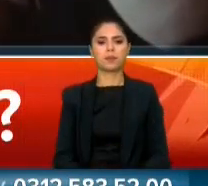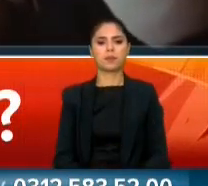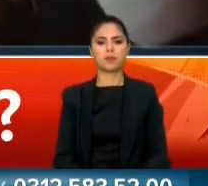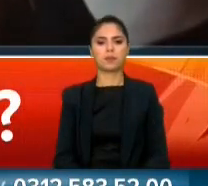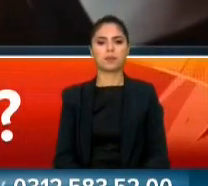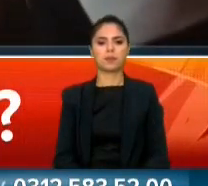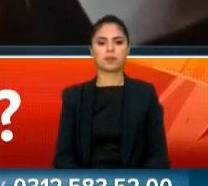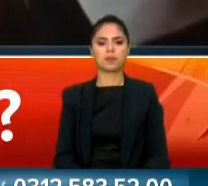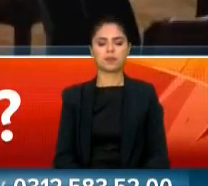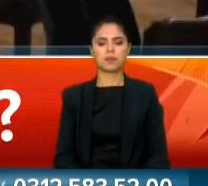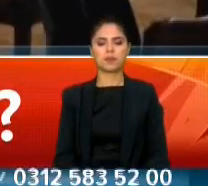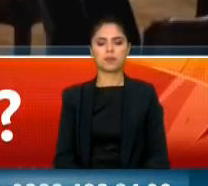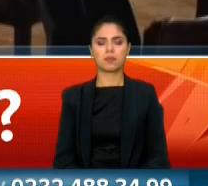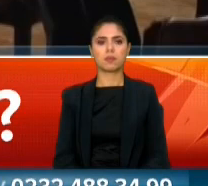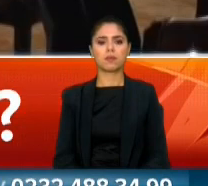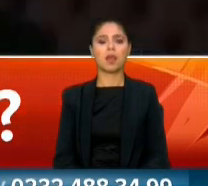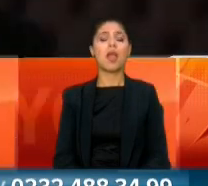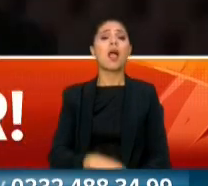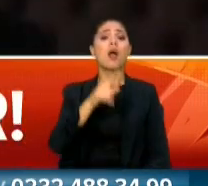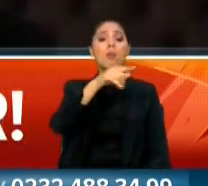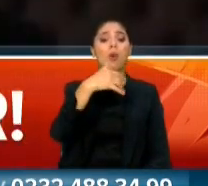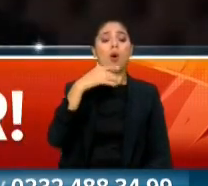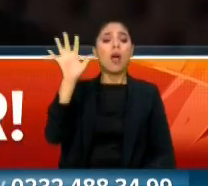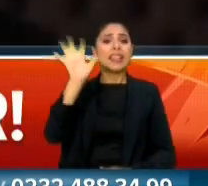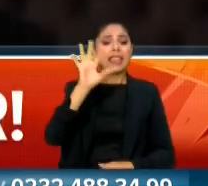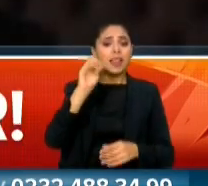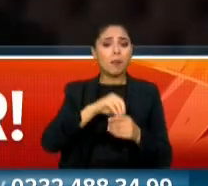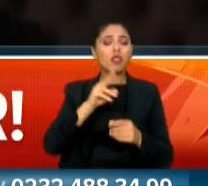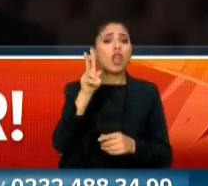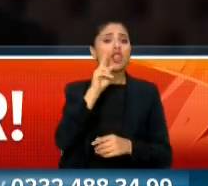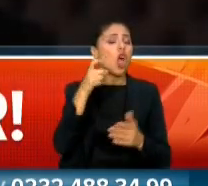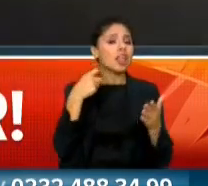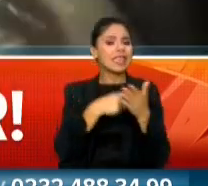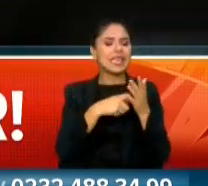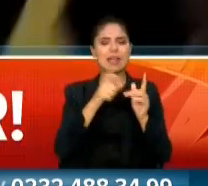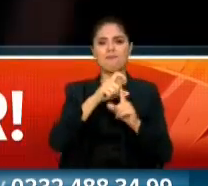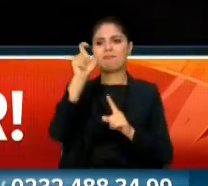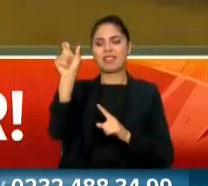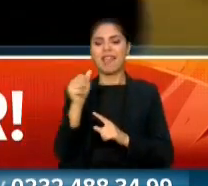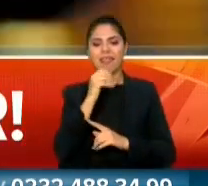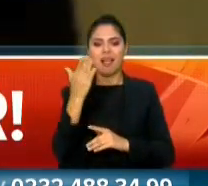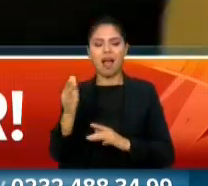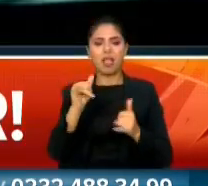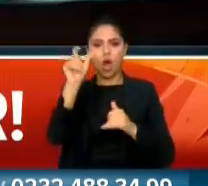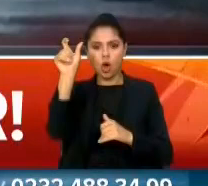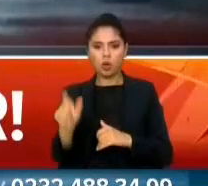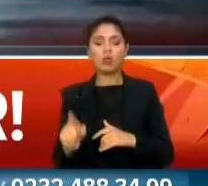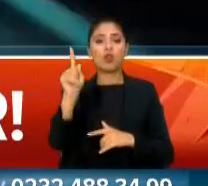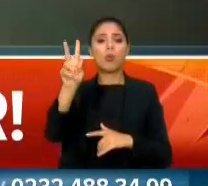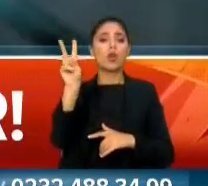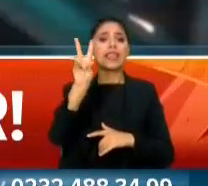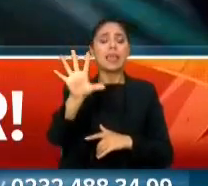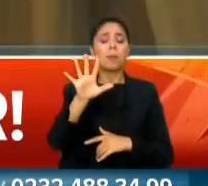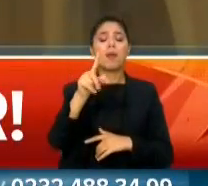evening. And we're back. Beyaz perdede James Bond'u canlandıran son isimse Daniel Craig'ti. Craig, 25. Bond